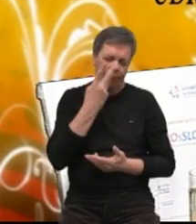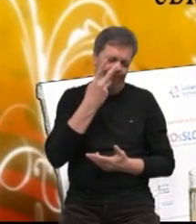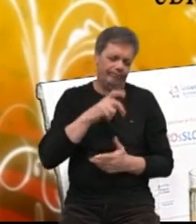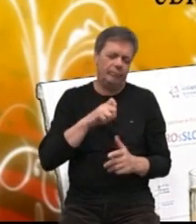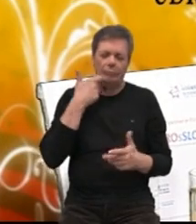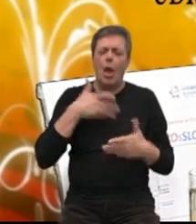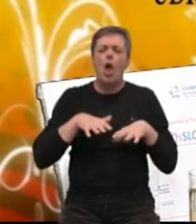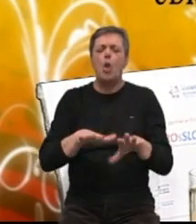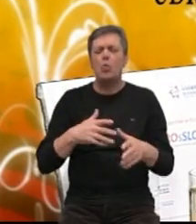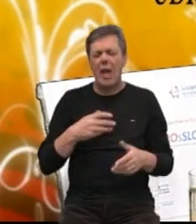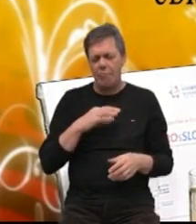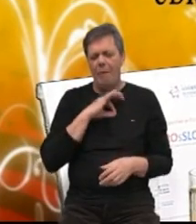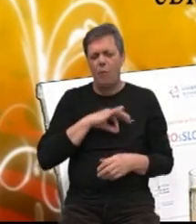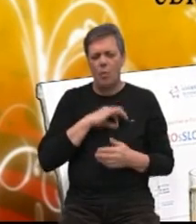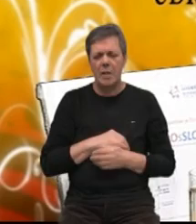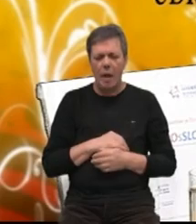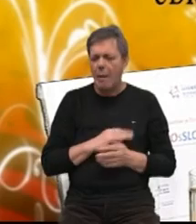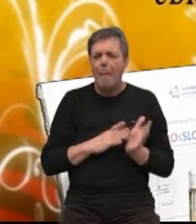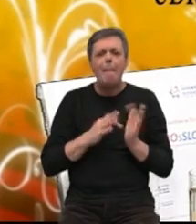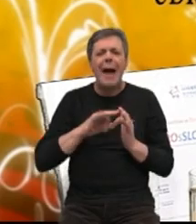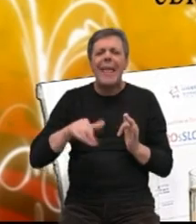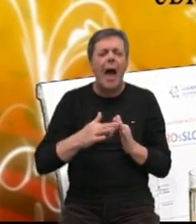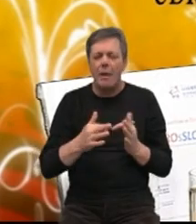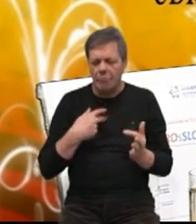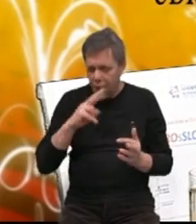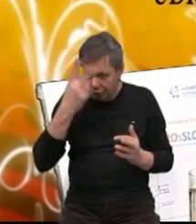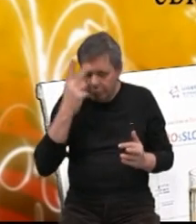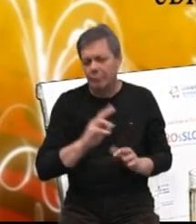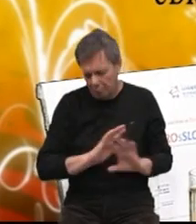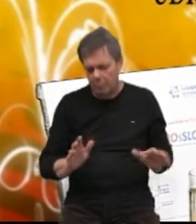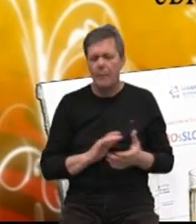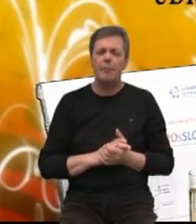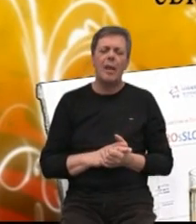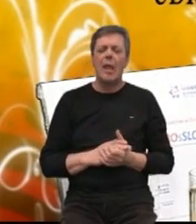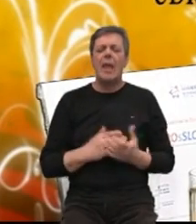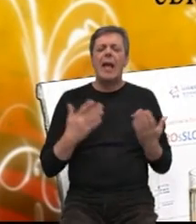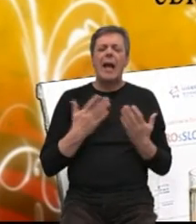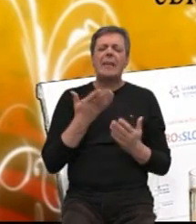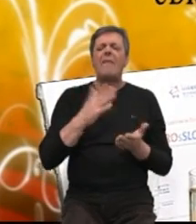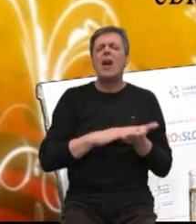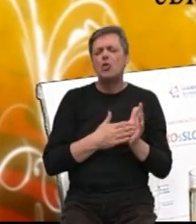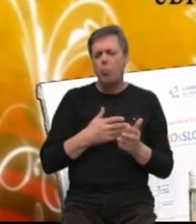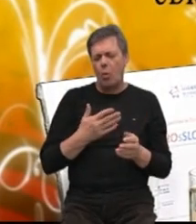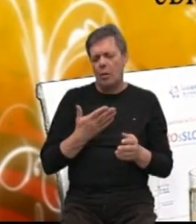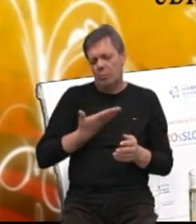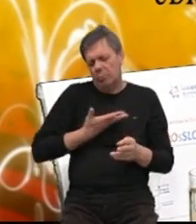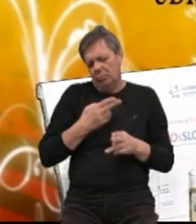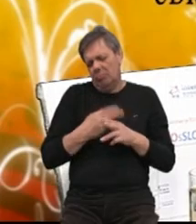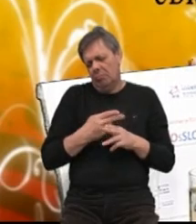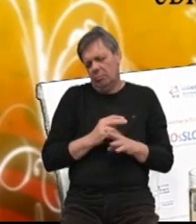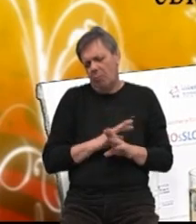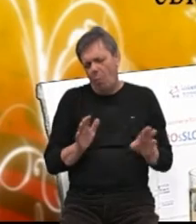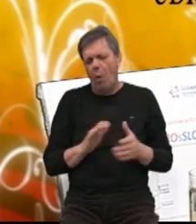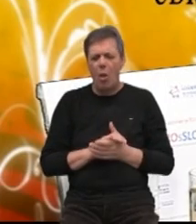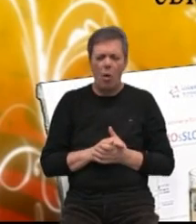Dobro. Kako da vam verim. Marija, mogu vas zvati Marija kroz emisiju. Marija, kada je vaš suprug obolio, to je sigurno već